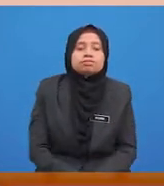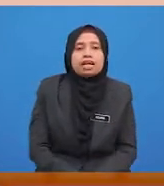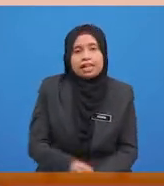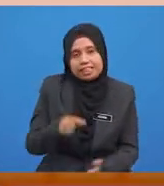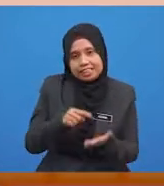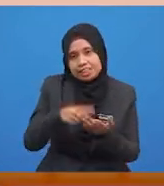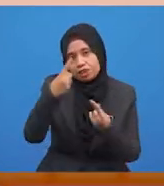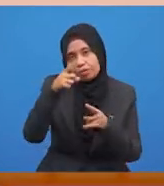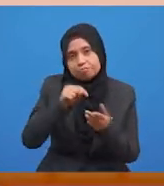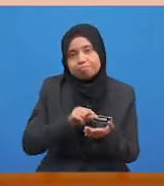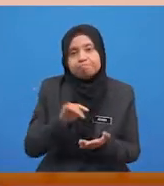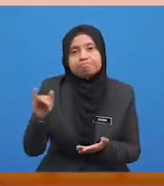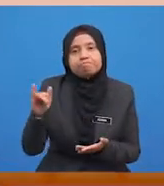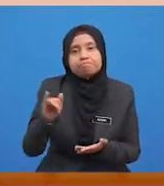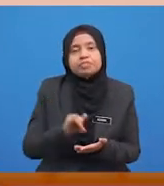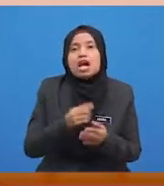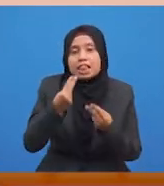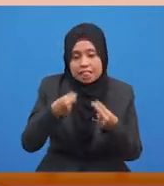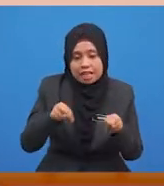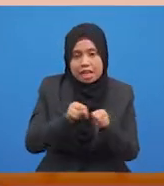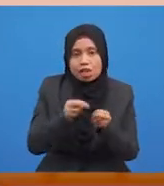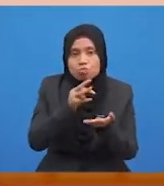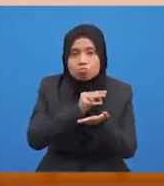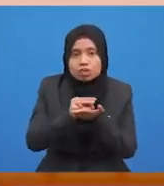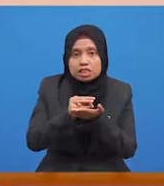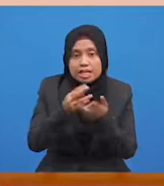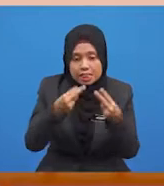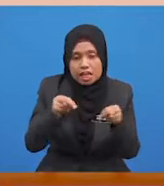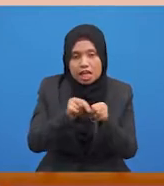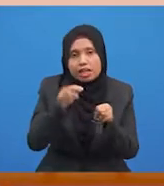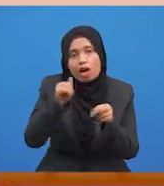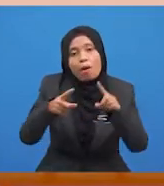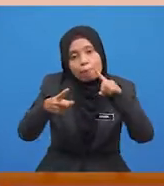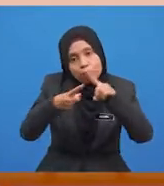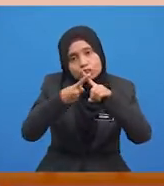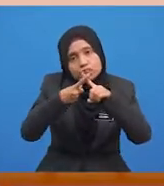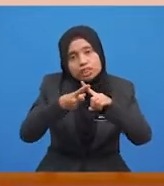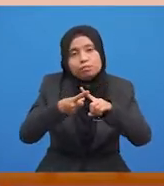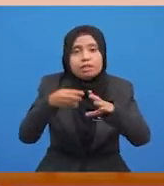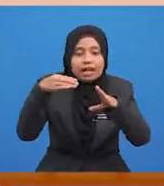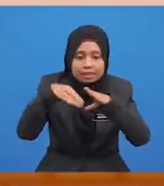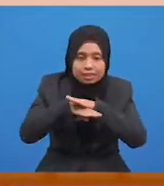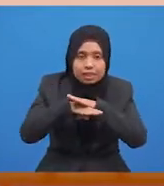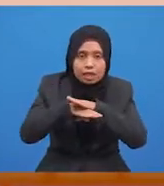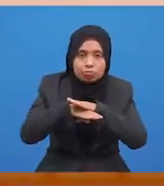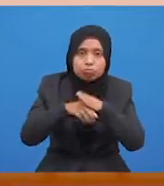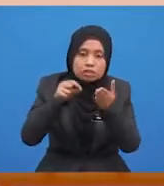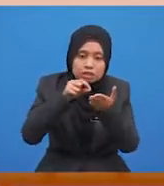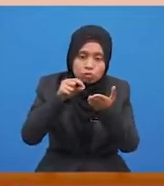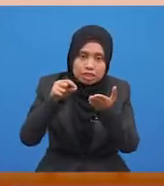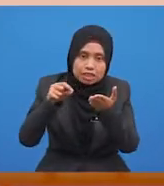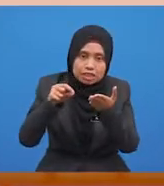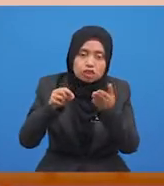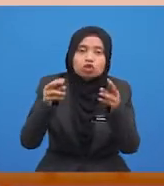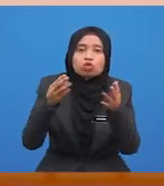Ha, ini jawapannya. Nilai murni merupakan nilai yang positif yang terkandung dalam karya